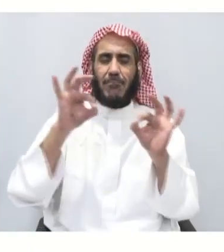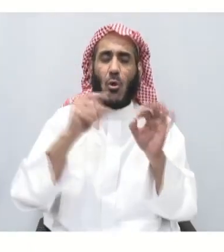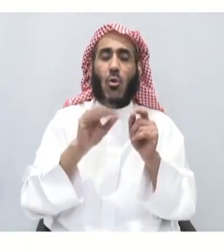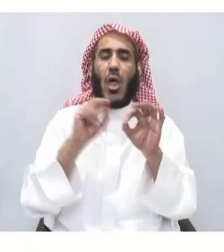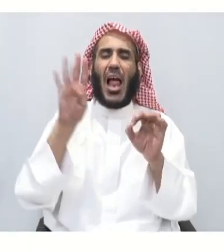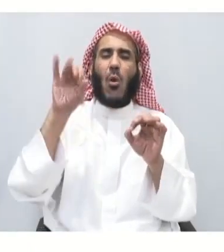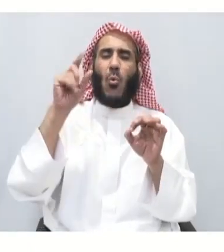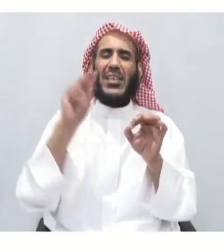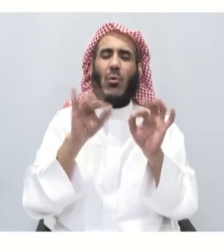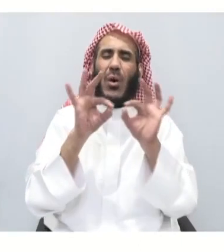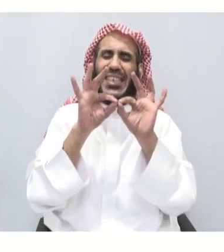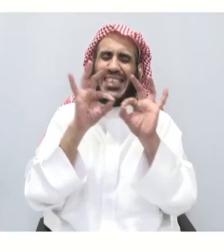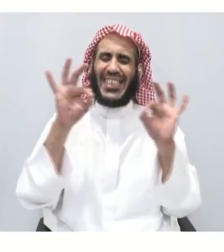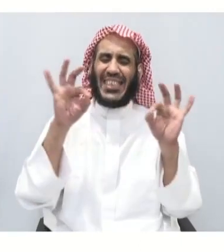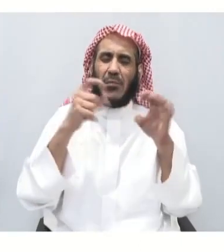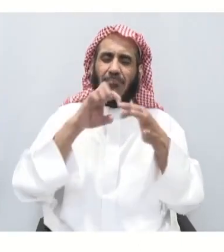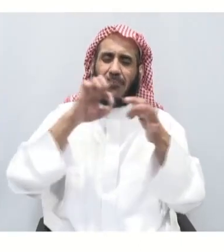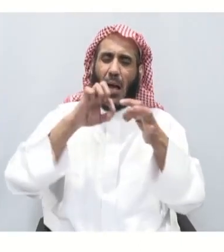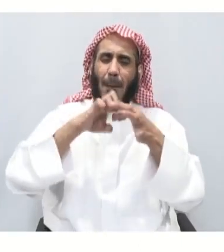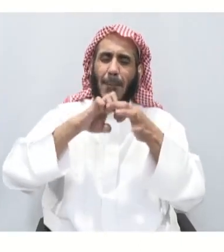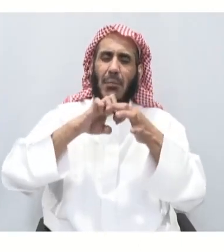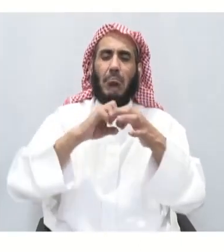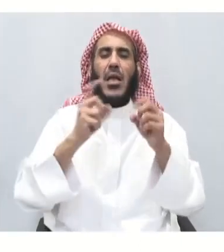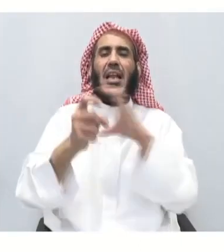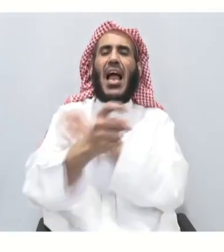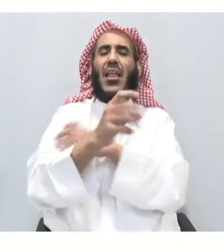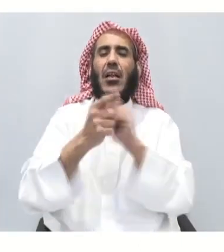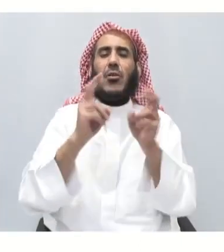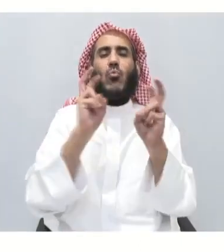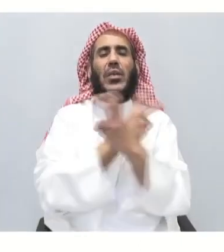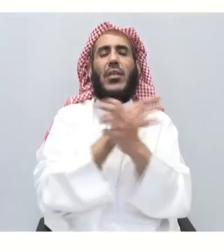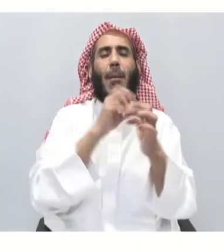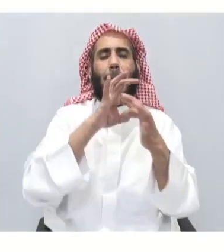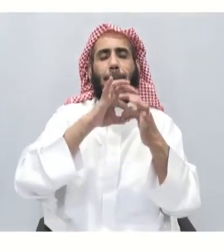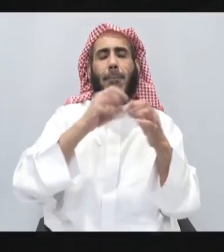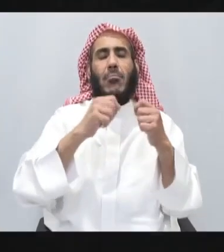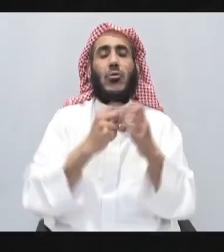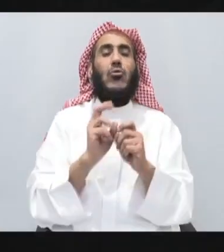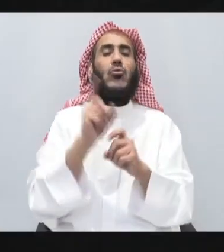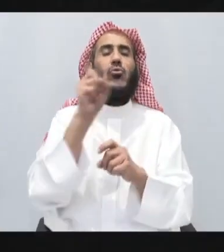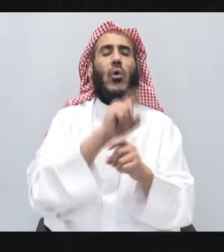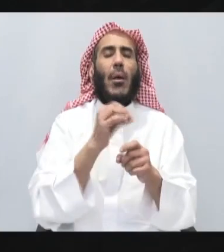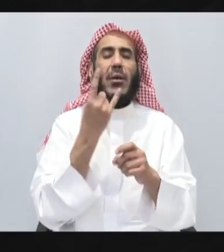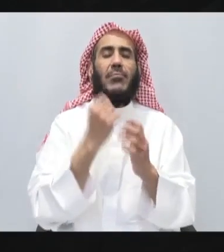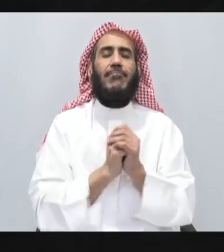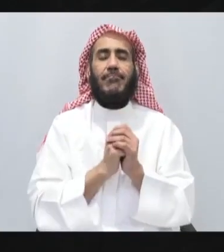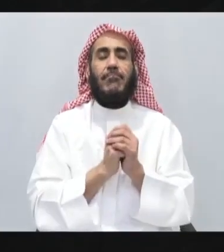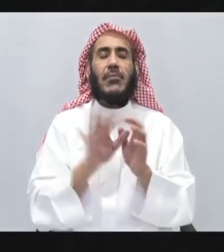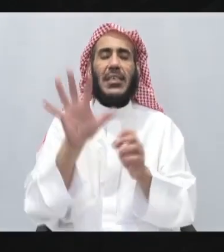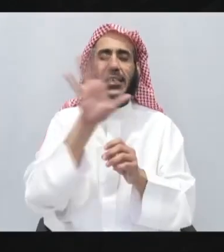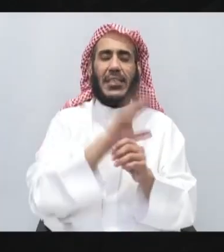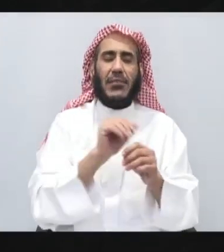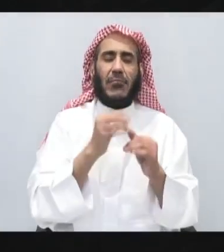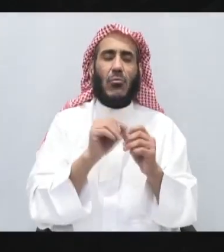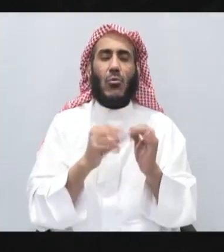الوتر نسيج رابط يربط بين العضلات والعظام سؤال رقم 10 صف